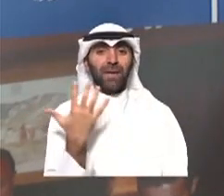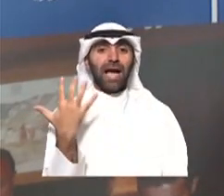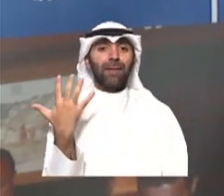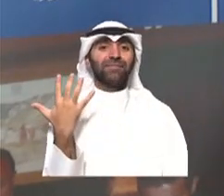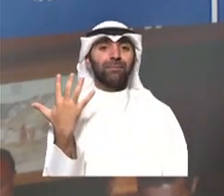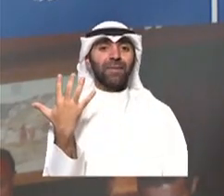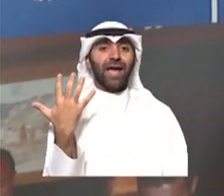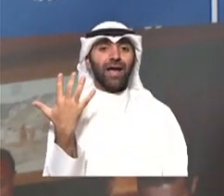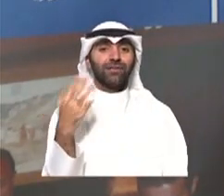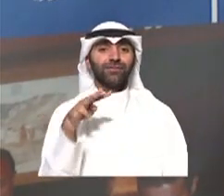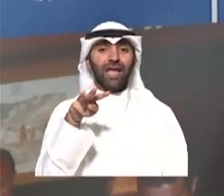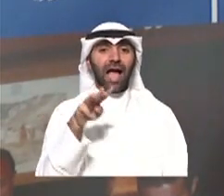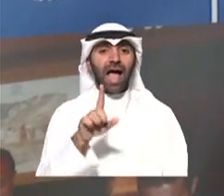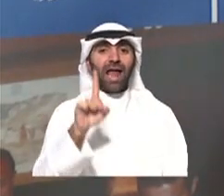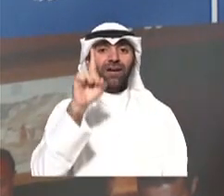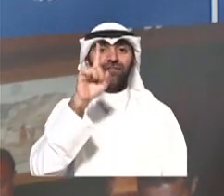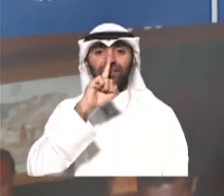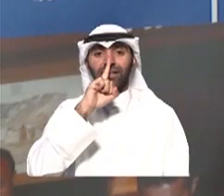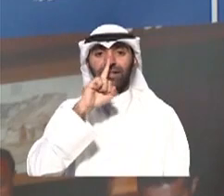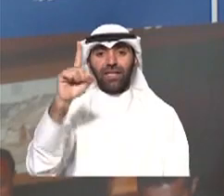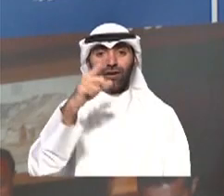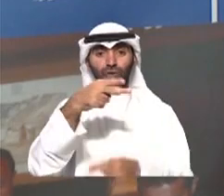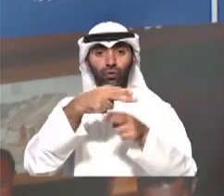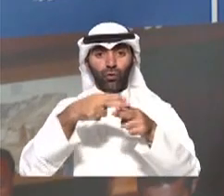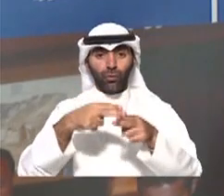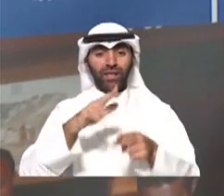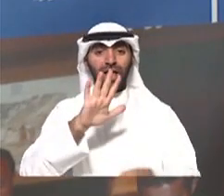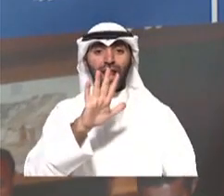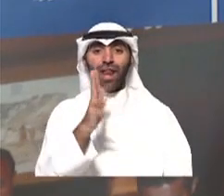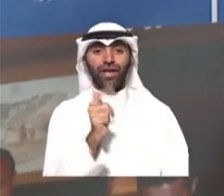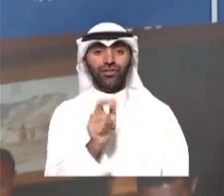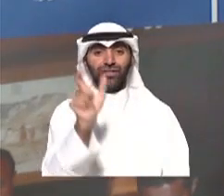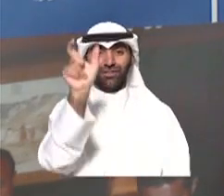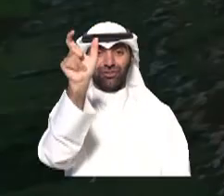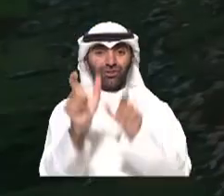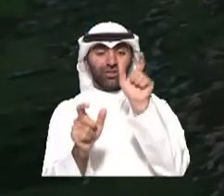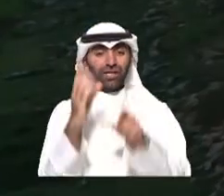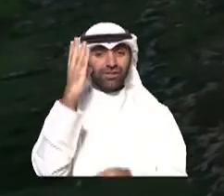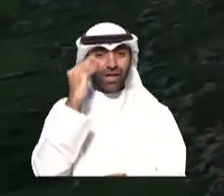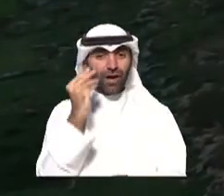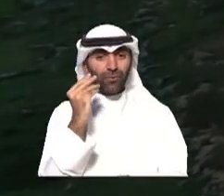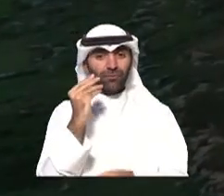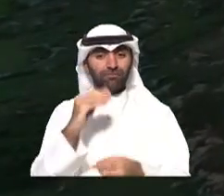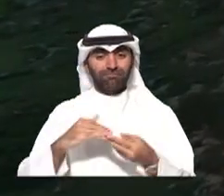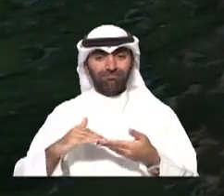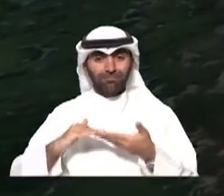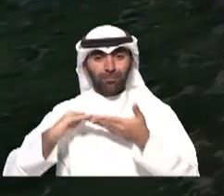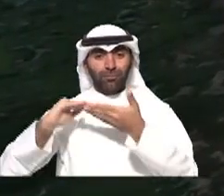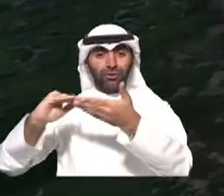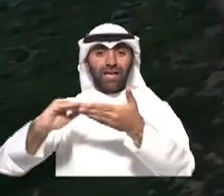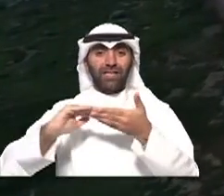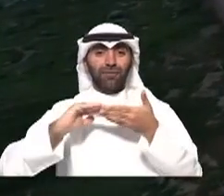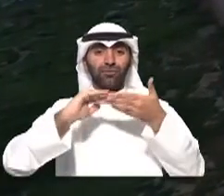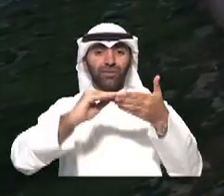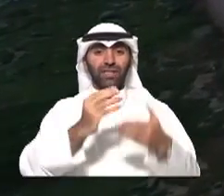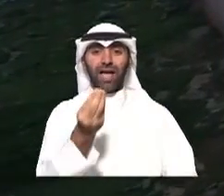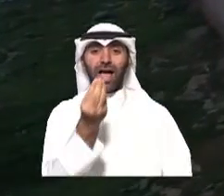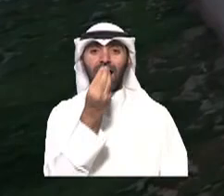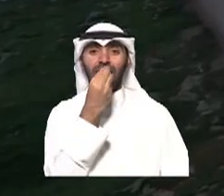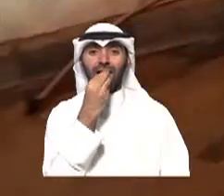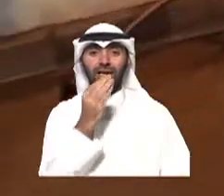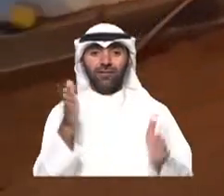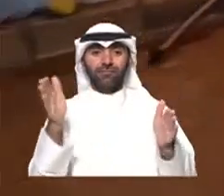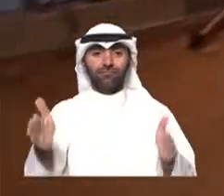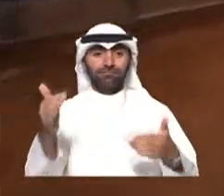من 150 الى 170 الف لاجئ هناك بجميع عوائلهم. في ظل الظروف الاستثنائية التي يعيشها